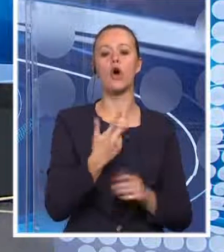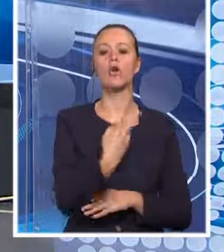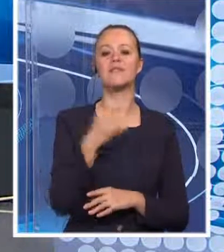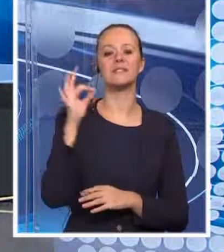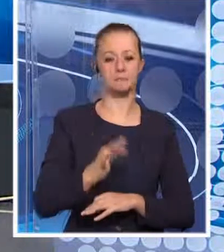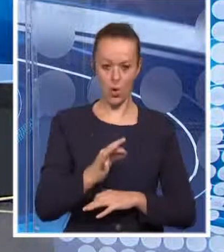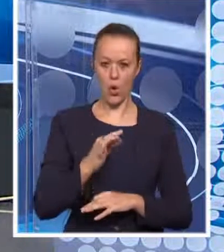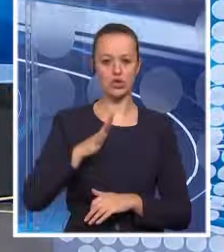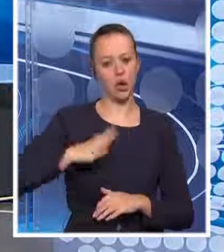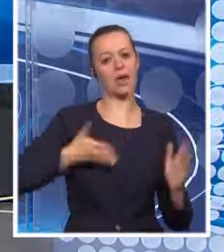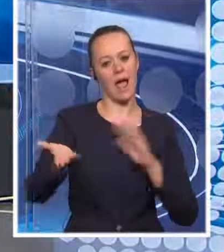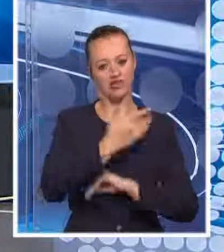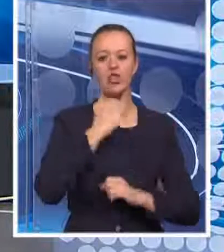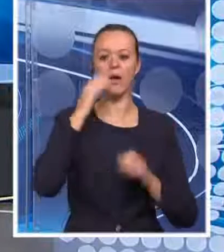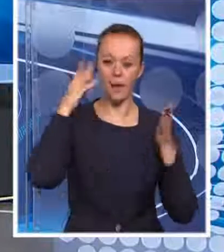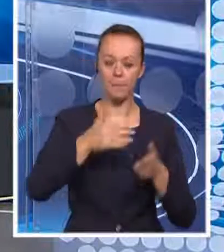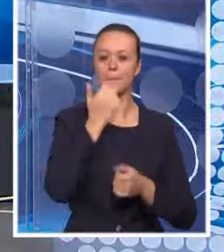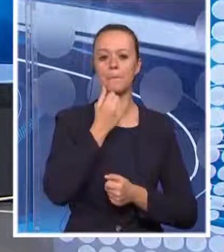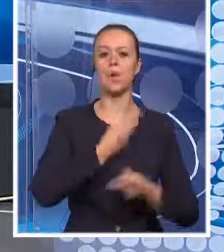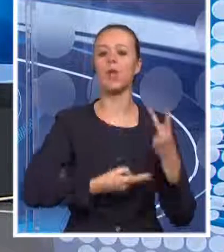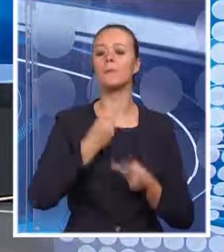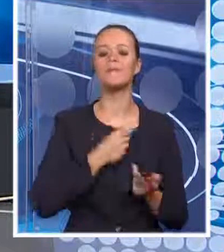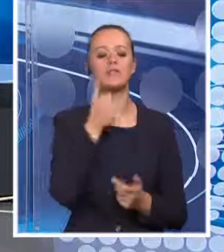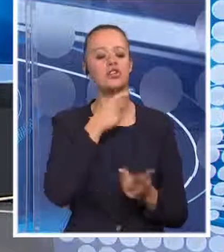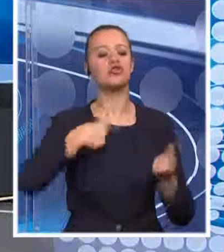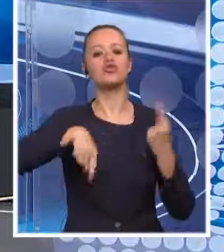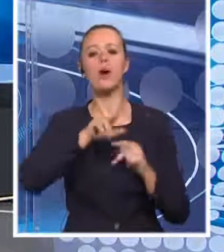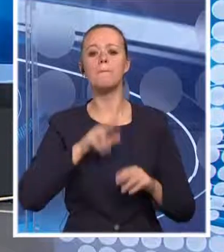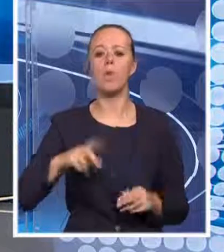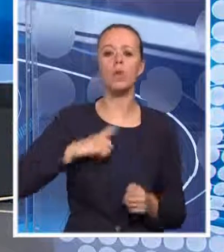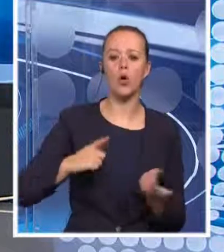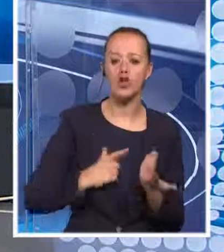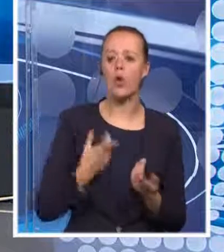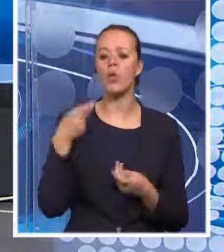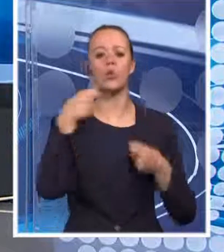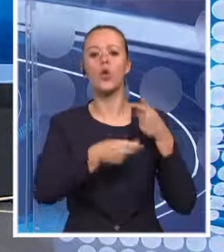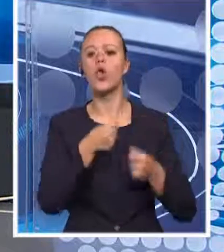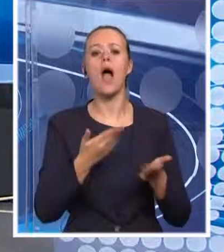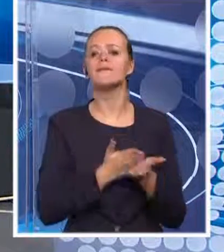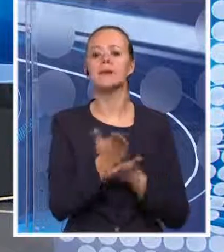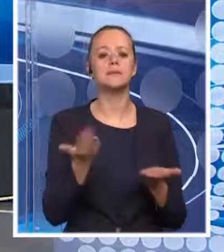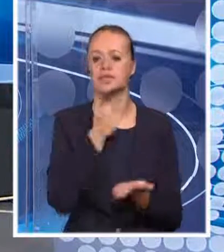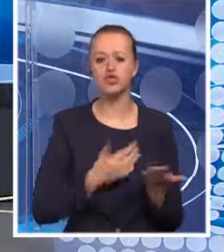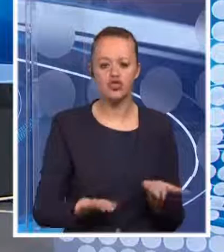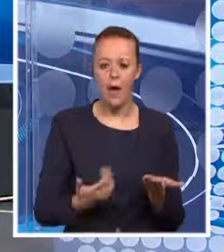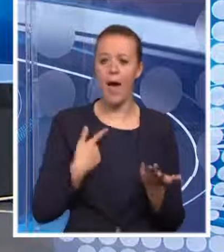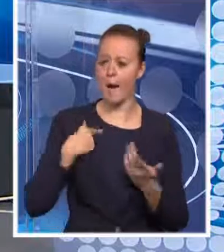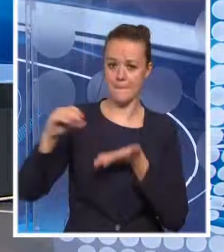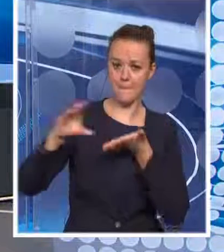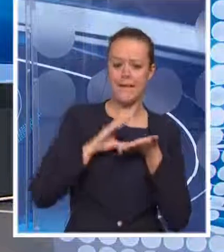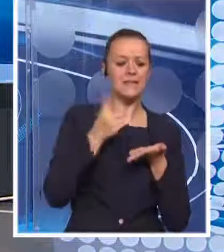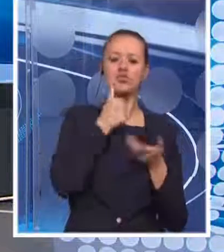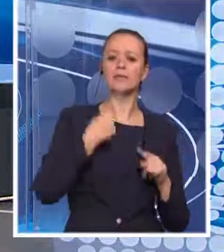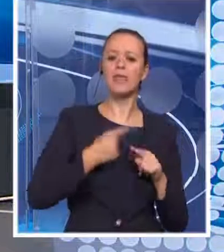se poljoprivredom. Šta mogu da očekuju, u šta će biti ulagan novac i zašto će se dobijati podsticaj? Da li je tačno da